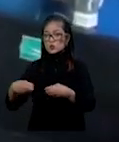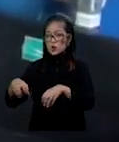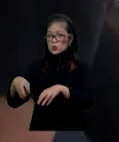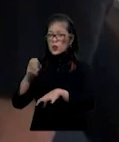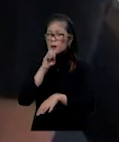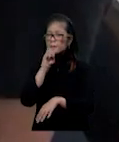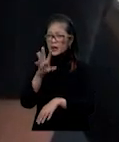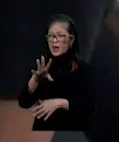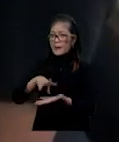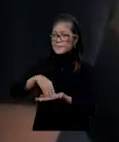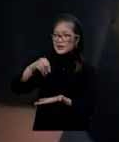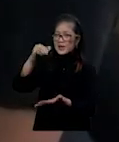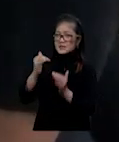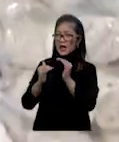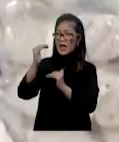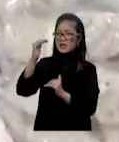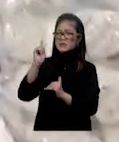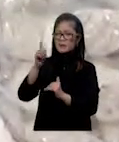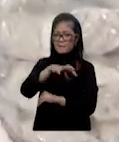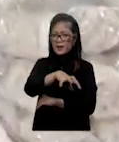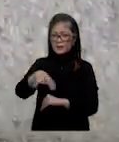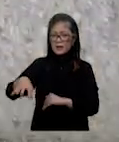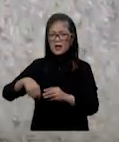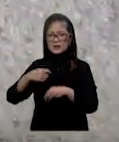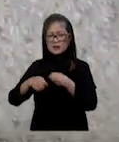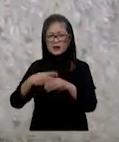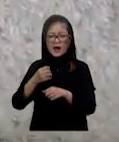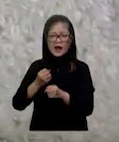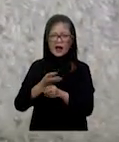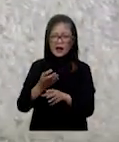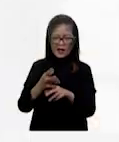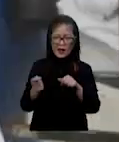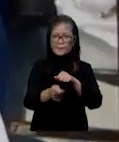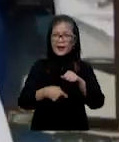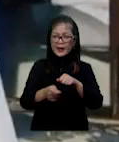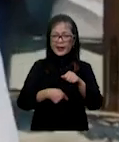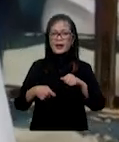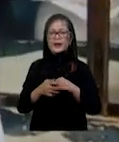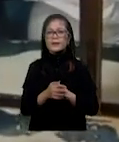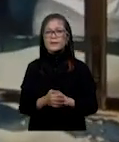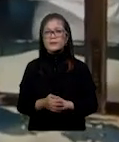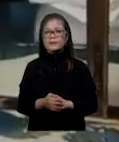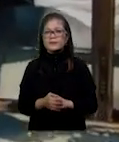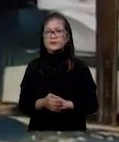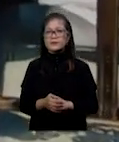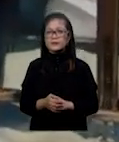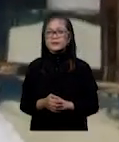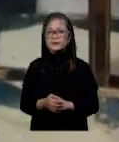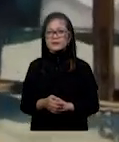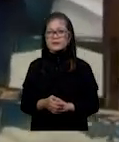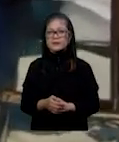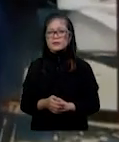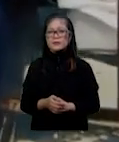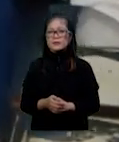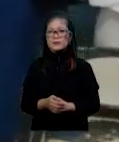beras akibat gagal panen di sejumlah wilayah, sentra penghasil beras. Cuaca 5 tahunan. Oh,